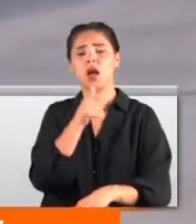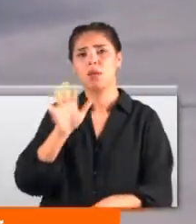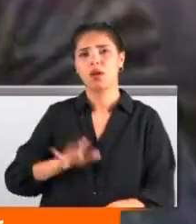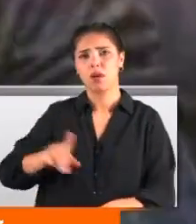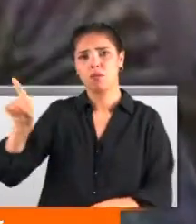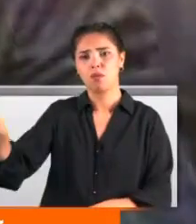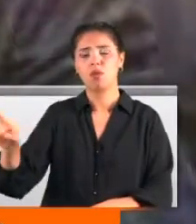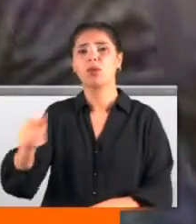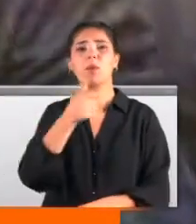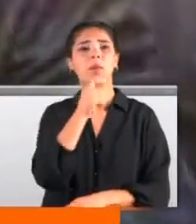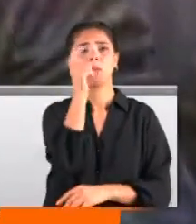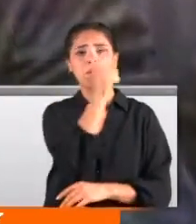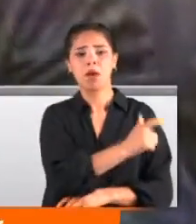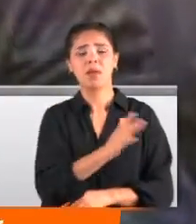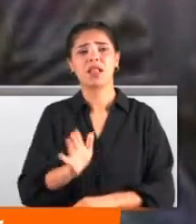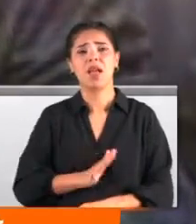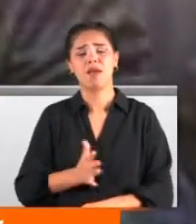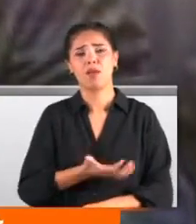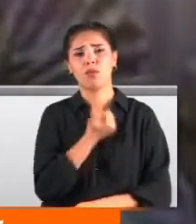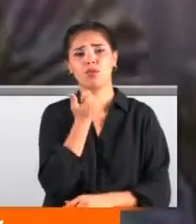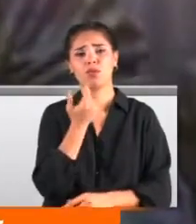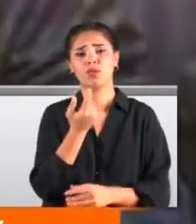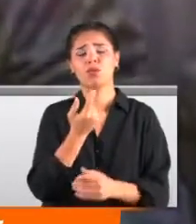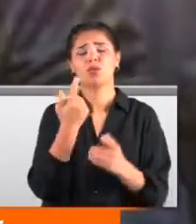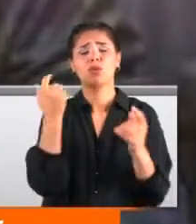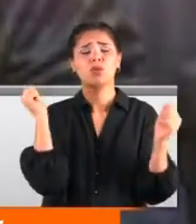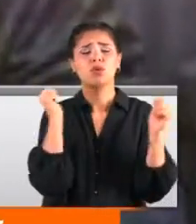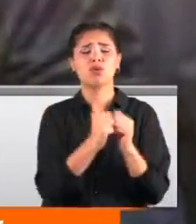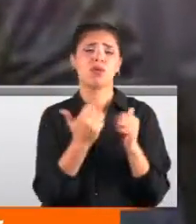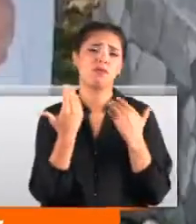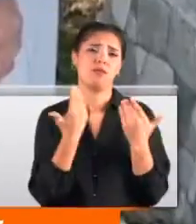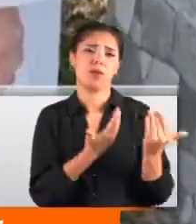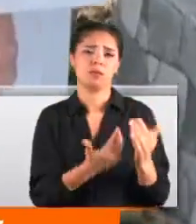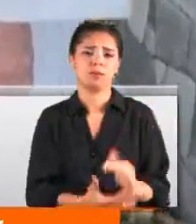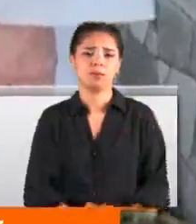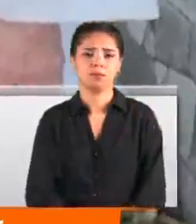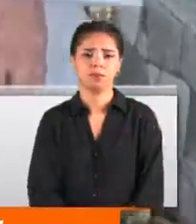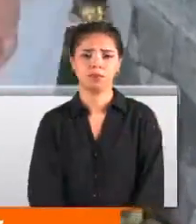Asım Safi Türk'ün yüreğindeki evlat acısı geçen sürede katlanarak arttı.